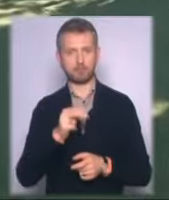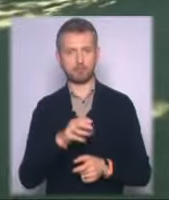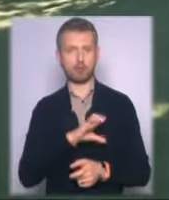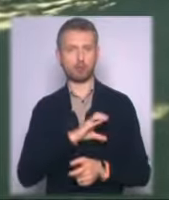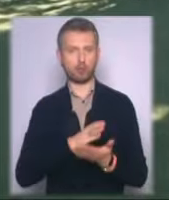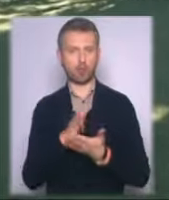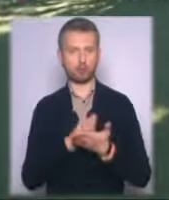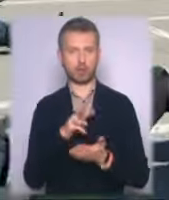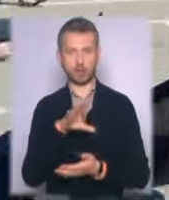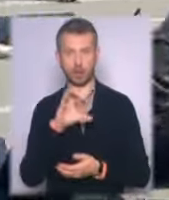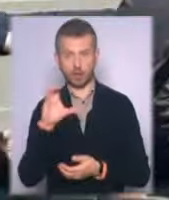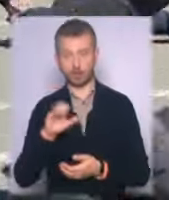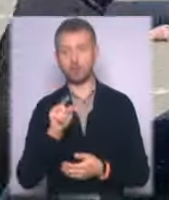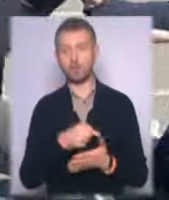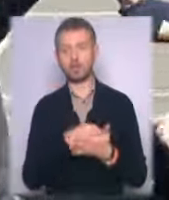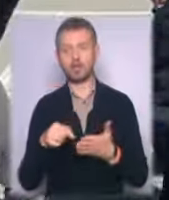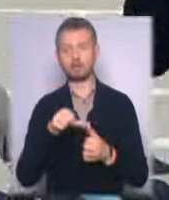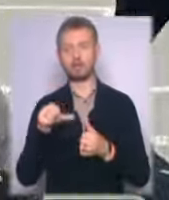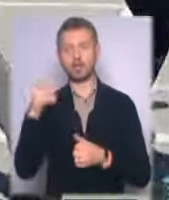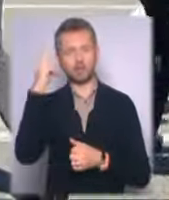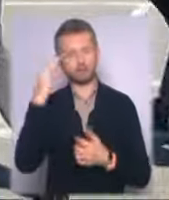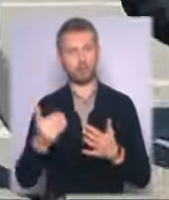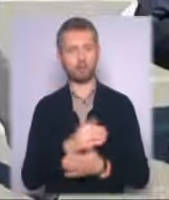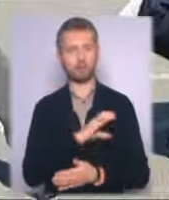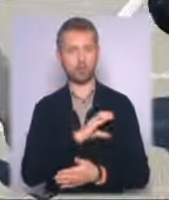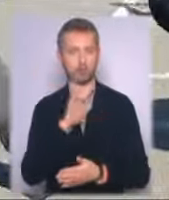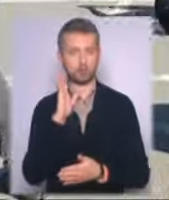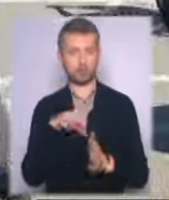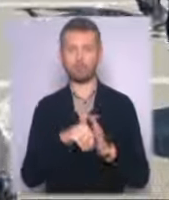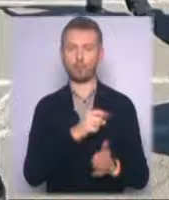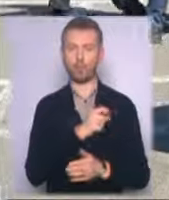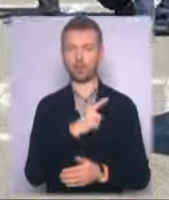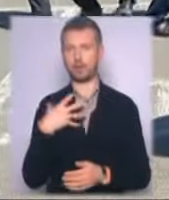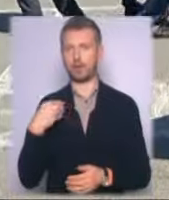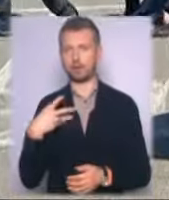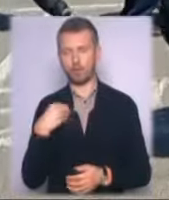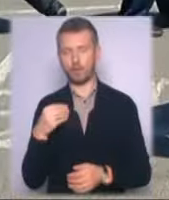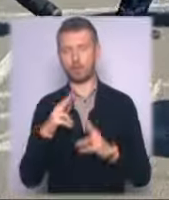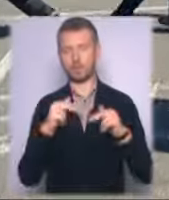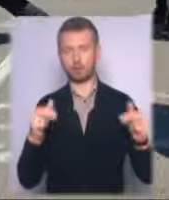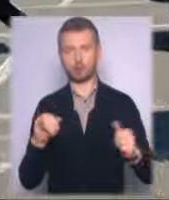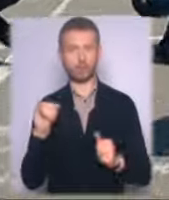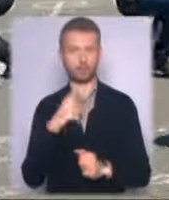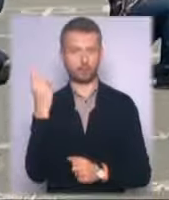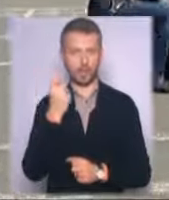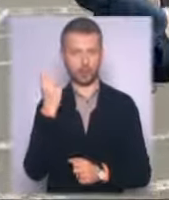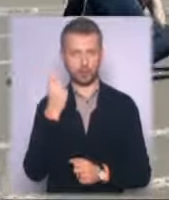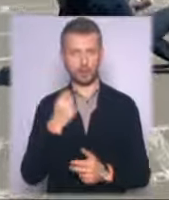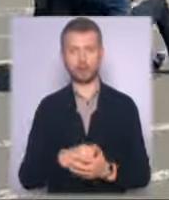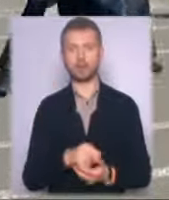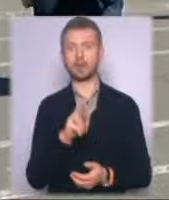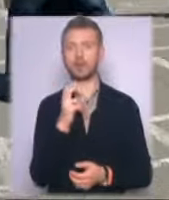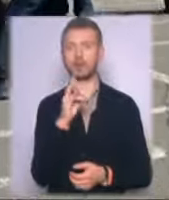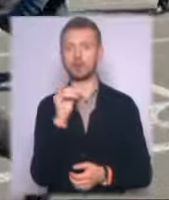Глава уряду зазначив, що окрім столиці нові патрулі також з'являться в Одесі, Львові, Дніпропетровську та в Харкові. Арсеній